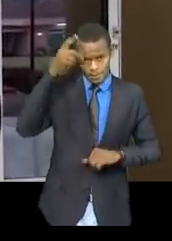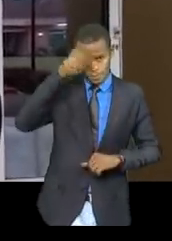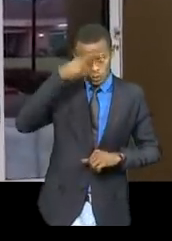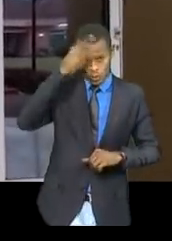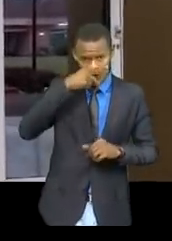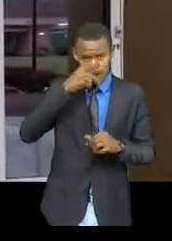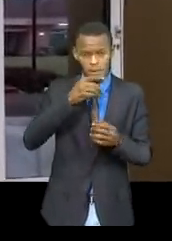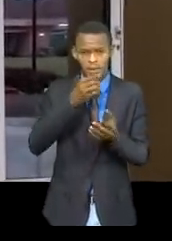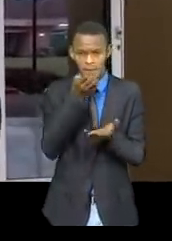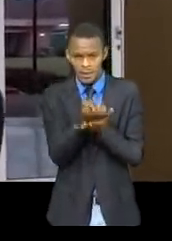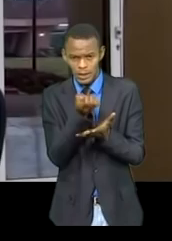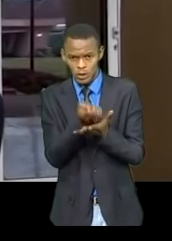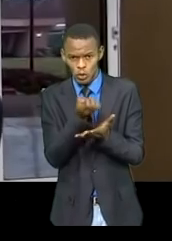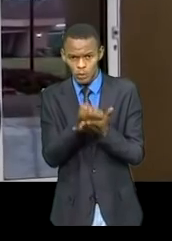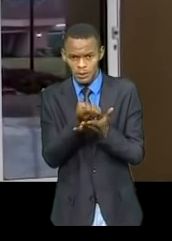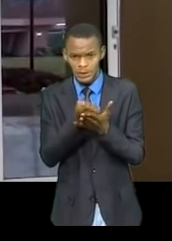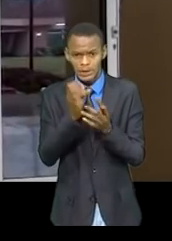culturelle, mais aussi